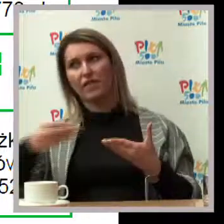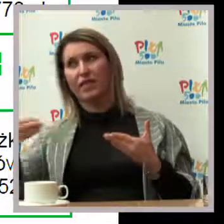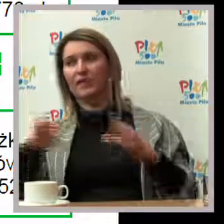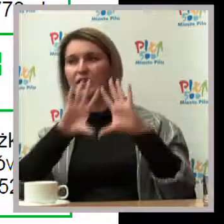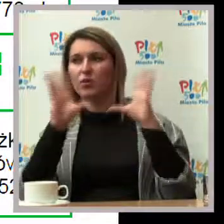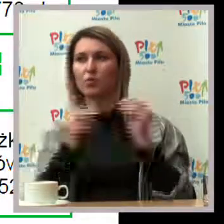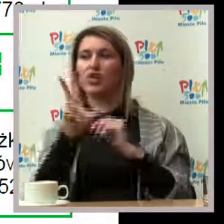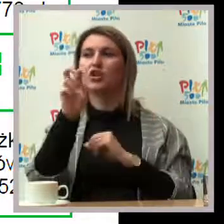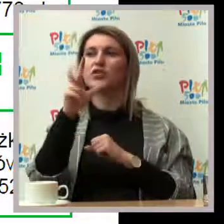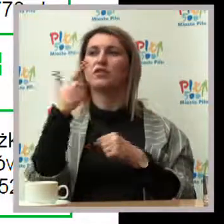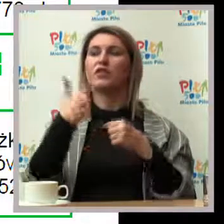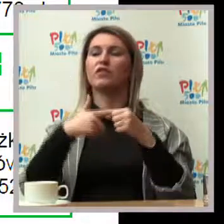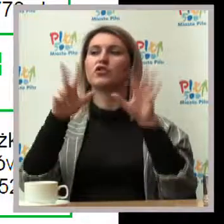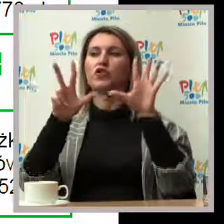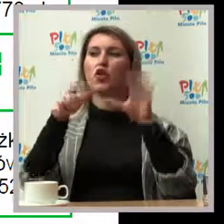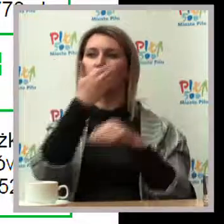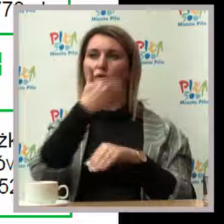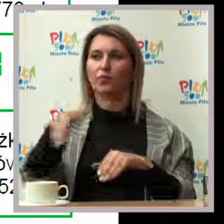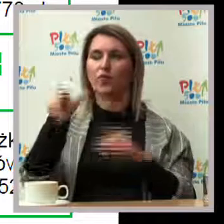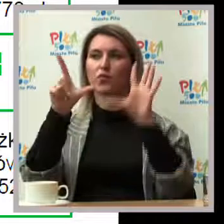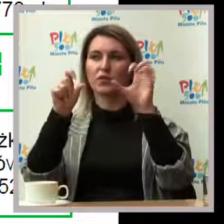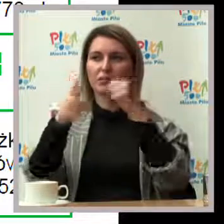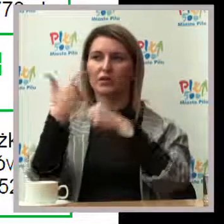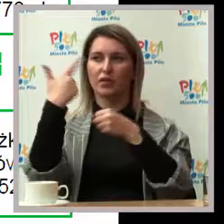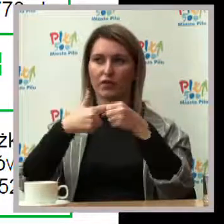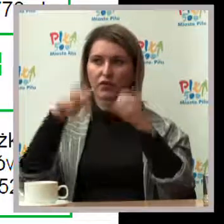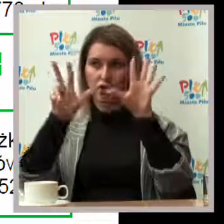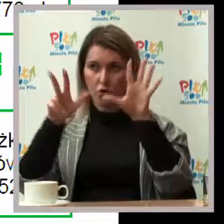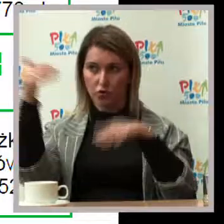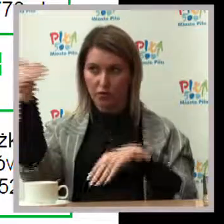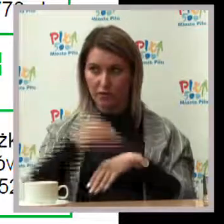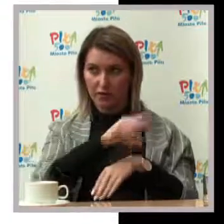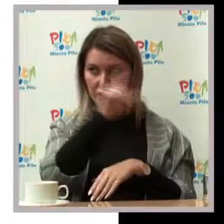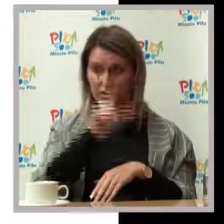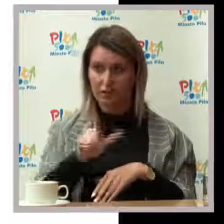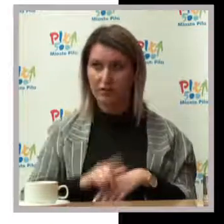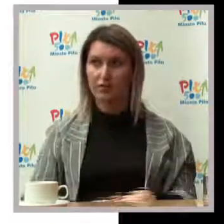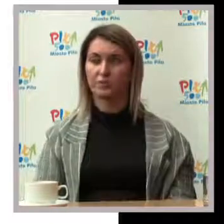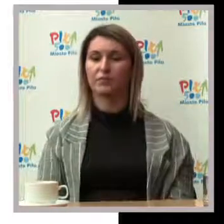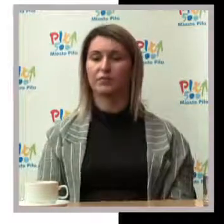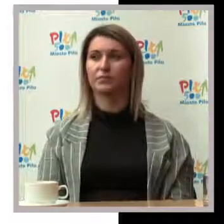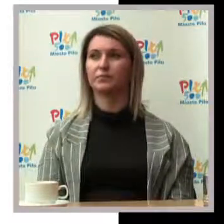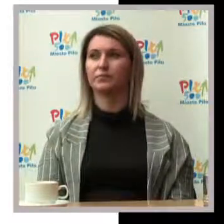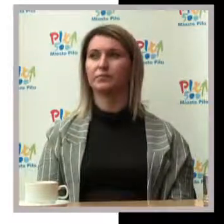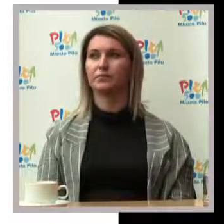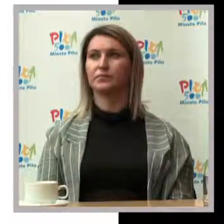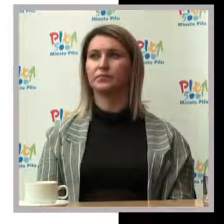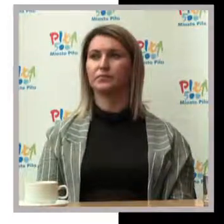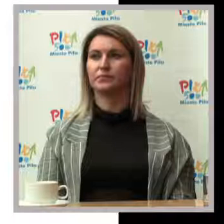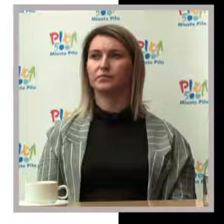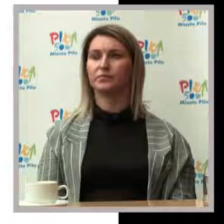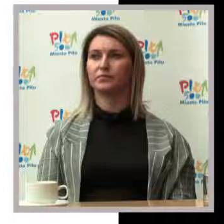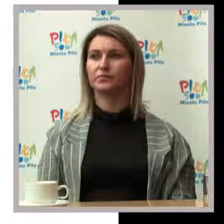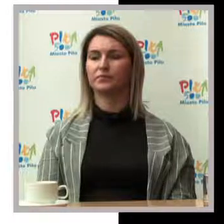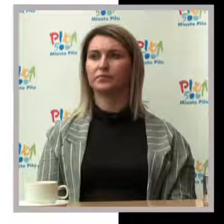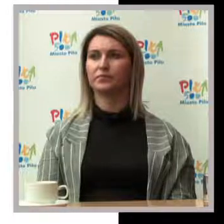milionów 728 tysięcy, czyli nadwyżka budżetowa w wysokości 11,8 miliona. Proszę